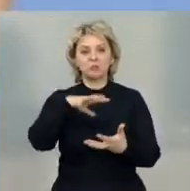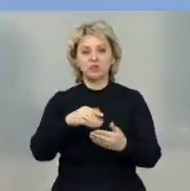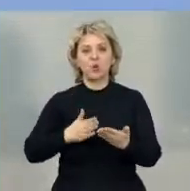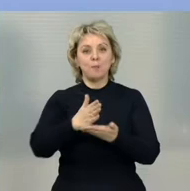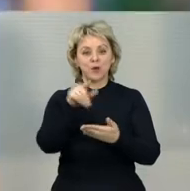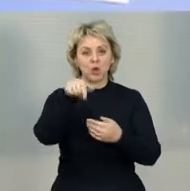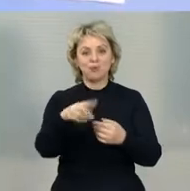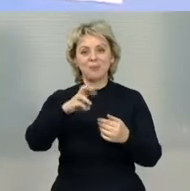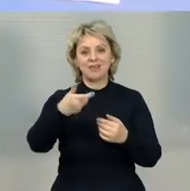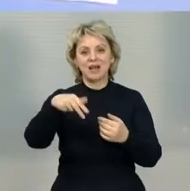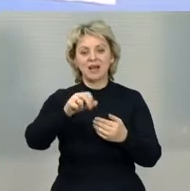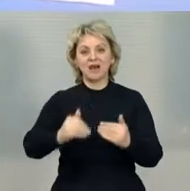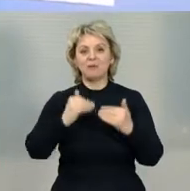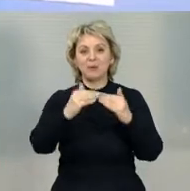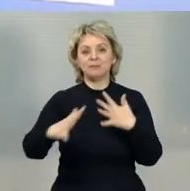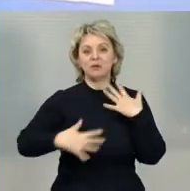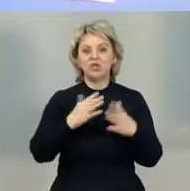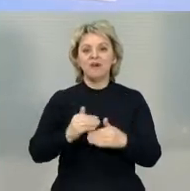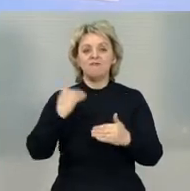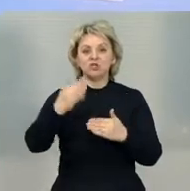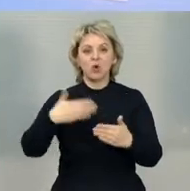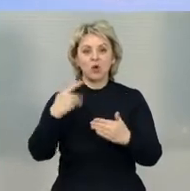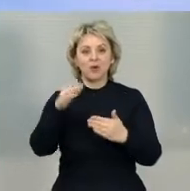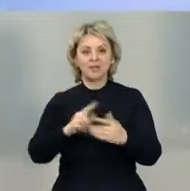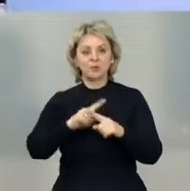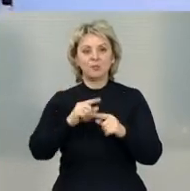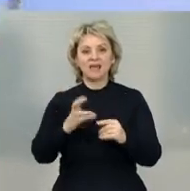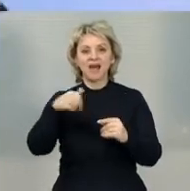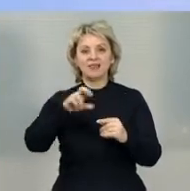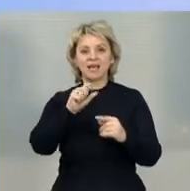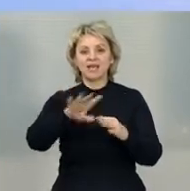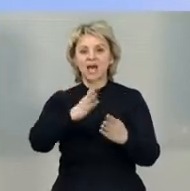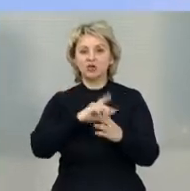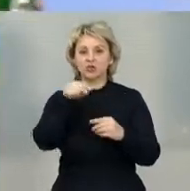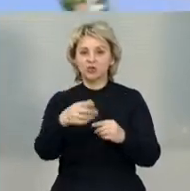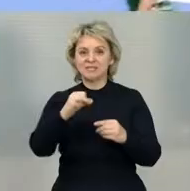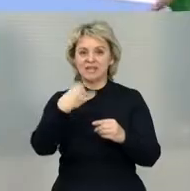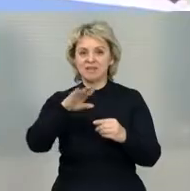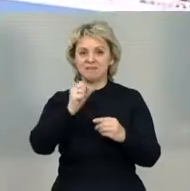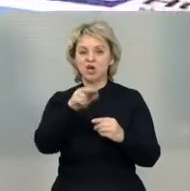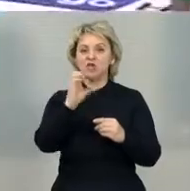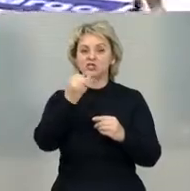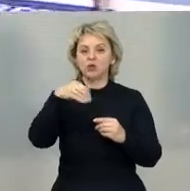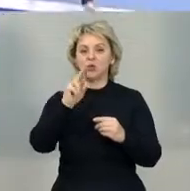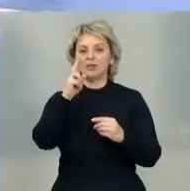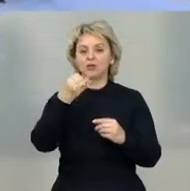на пролом. А Моногарова поднимает адреналин воздушной легкостью быстрой атаки после очередного сейва Седойкиной.